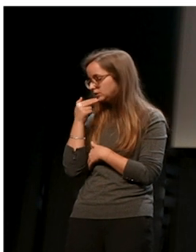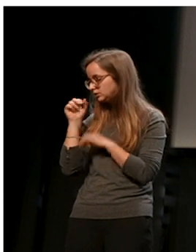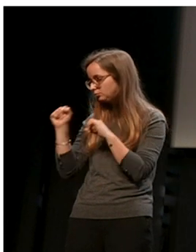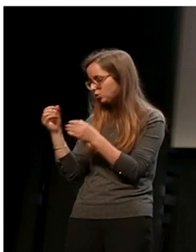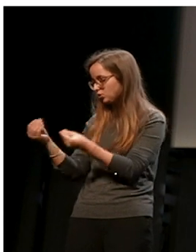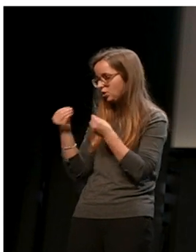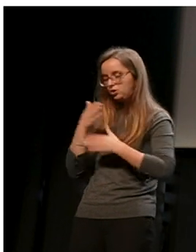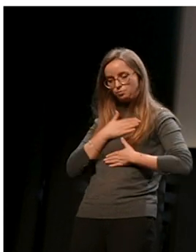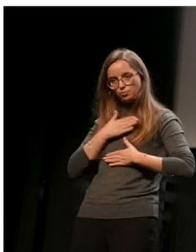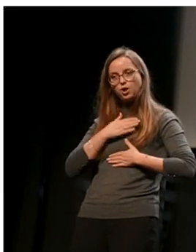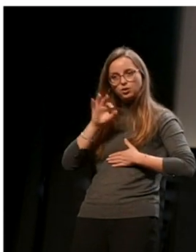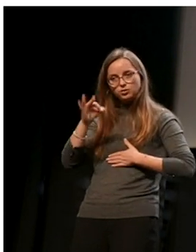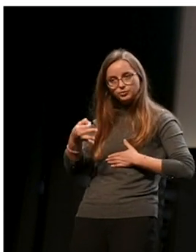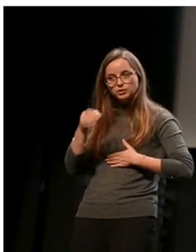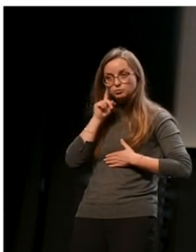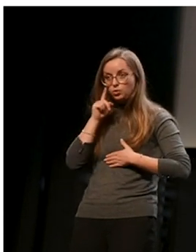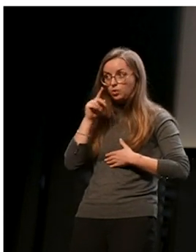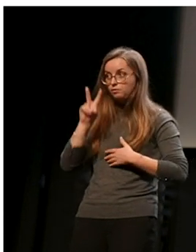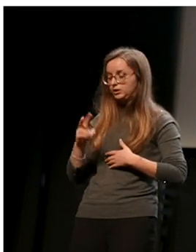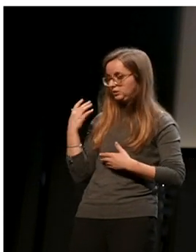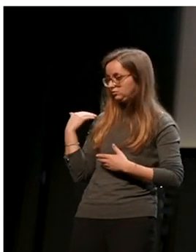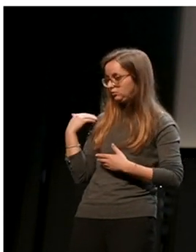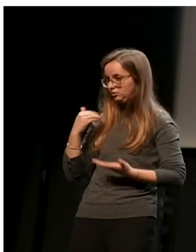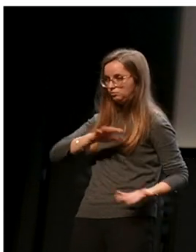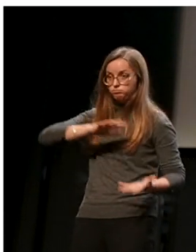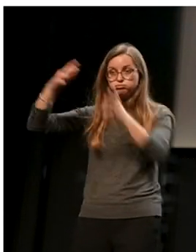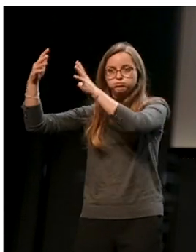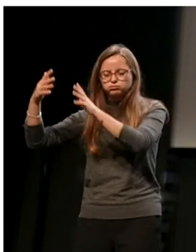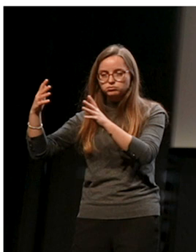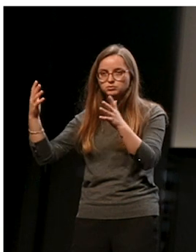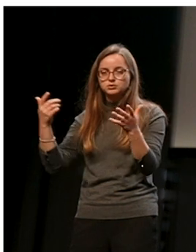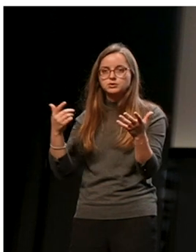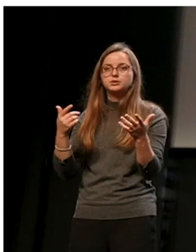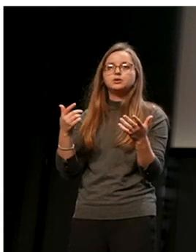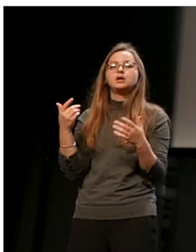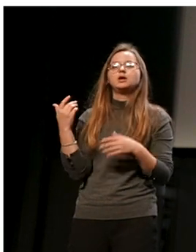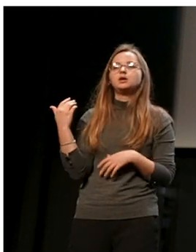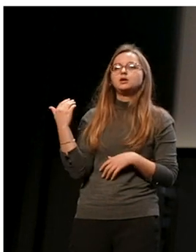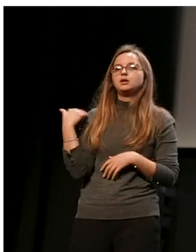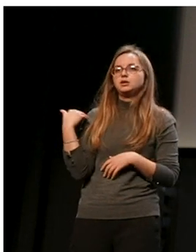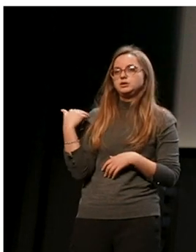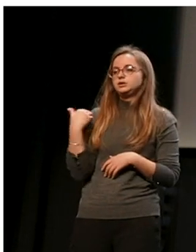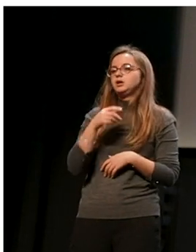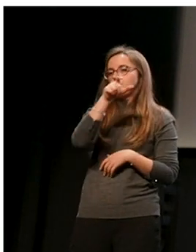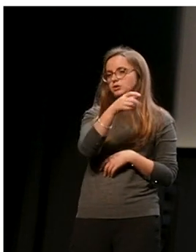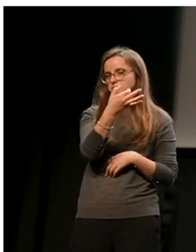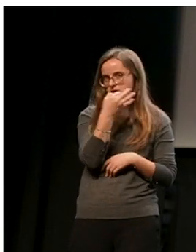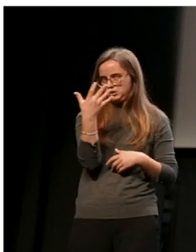c'est une évolution qui est très courte. Je reprendrai justement des propos qui étaient dits il n'y a pas longtemps, qu'on m'a tenus, c'est de